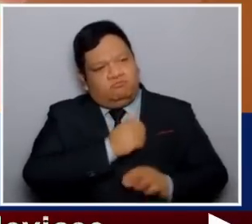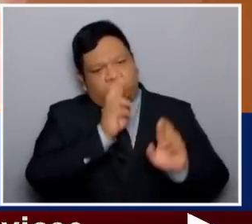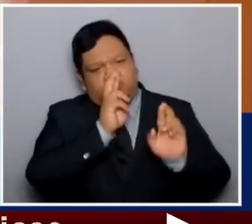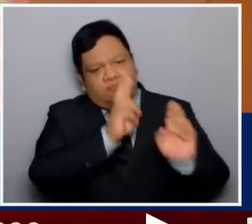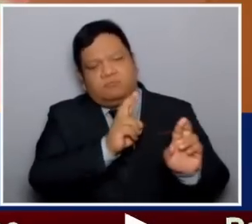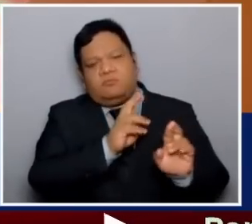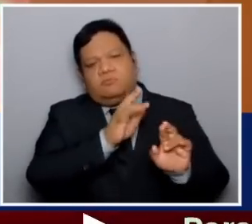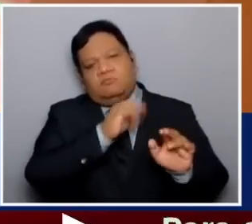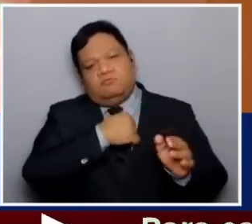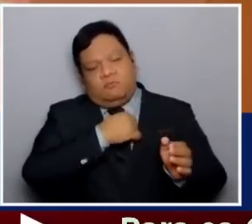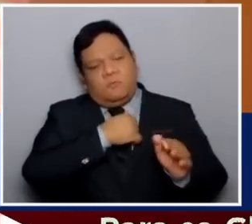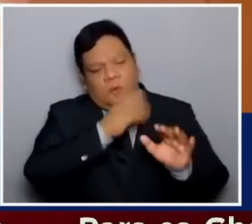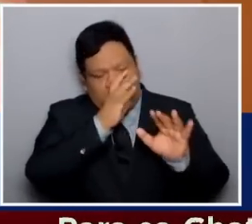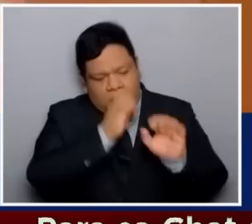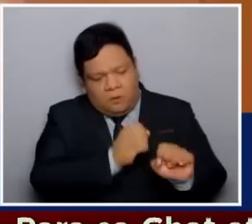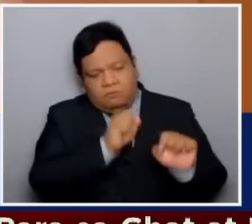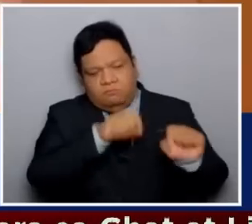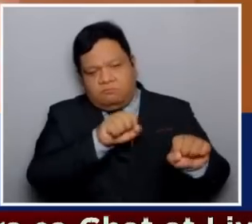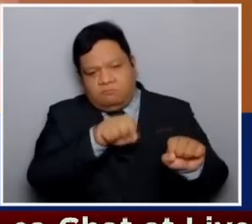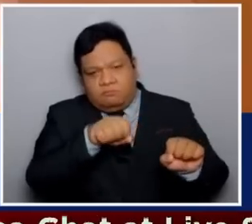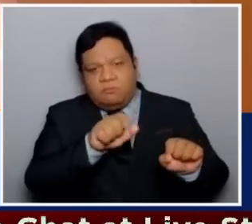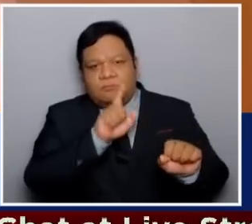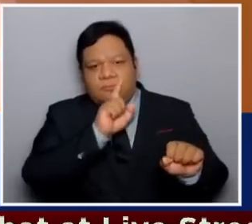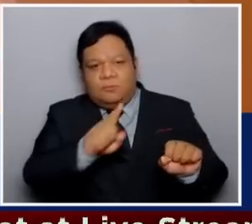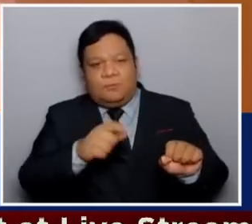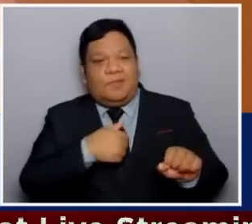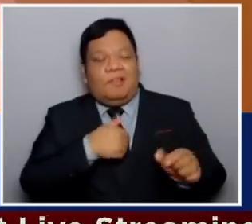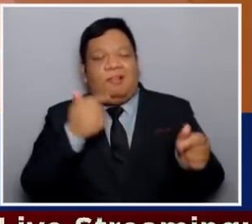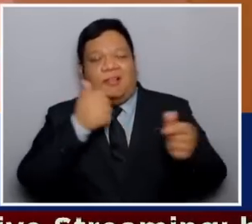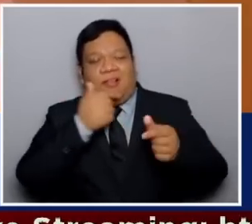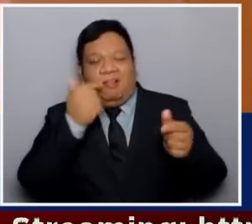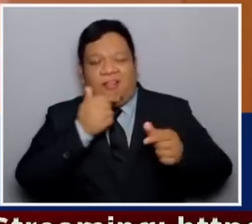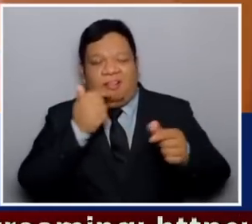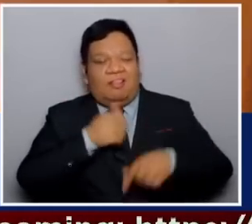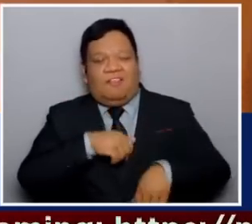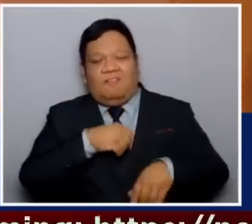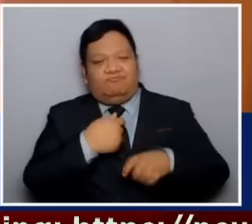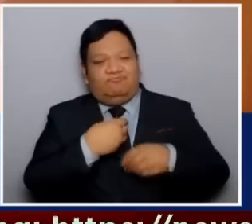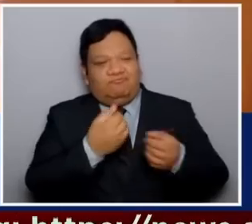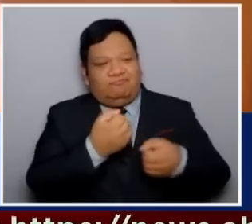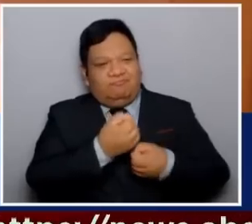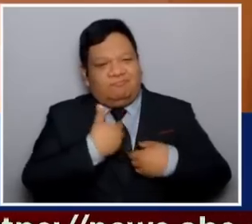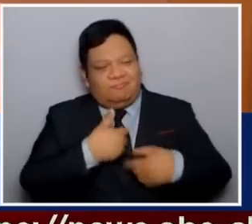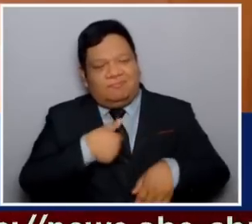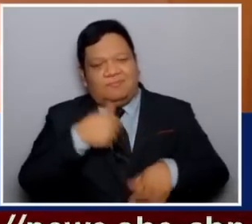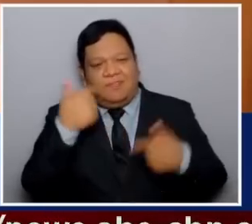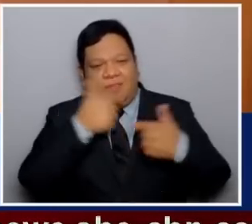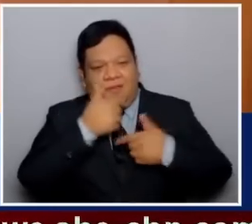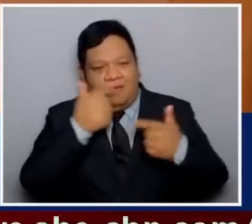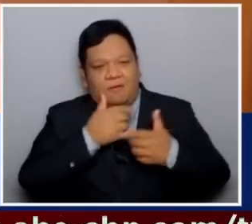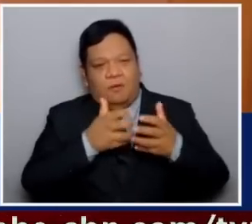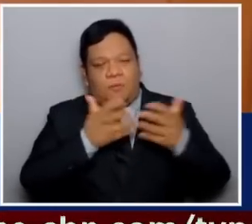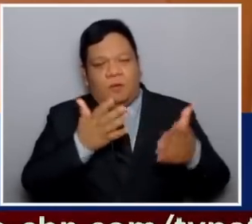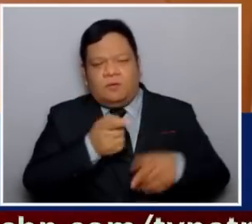him. I really, natatawa ako, like pinapatawa niya ako ng sobra-sobra, mabait siya sa